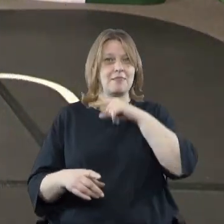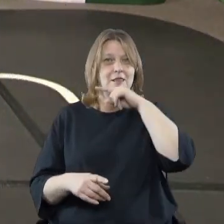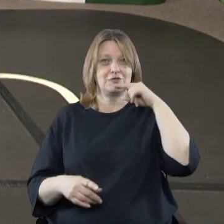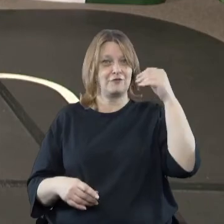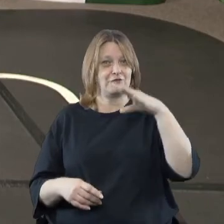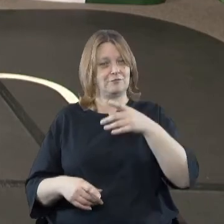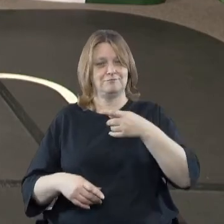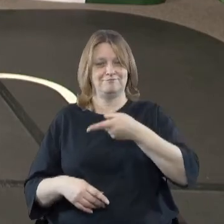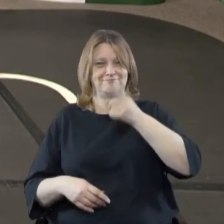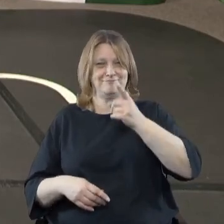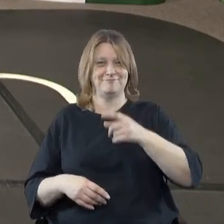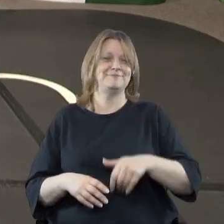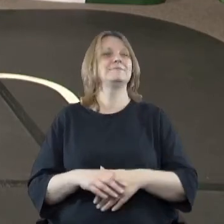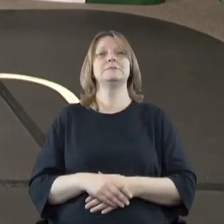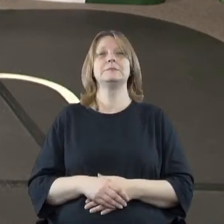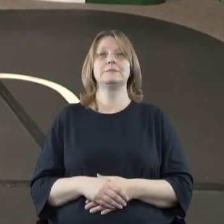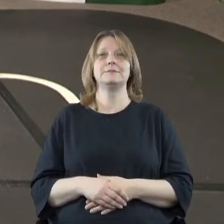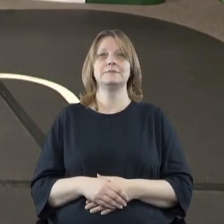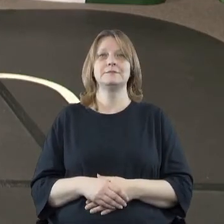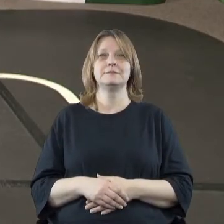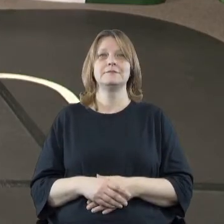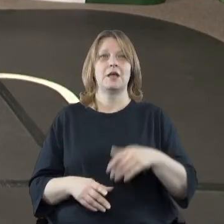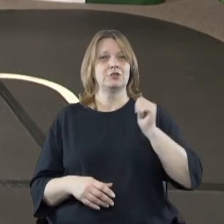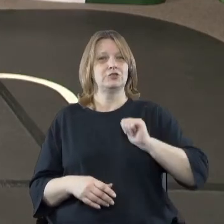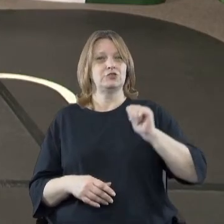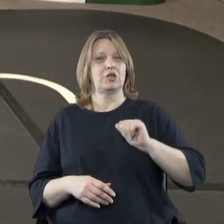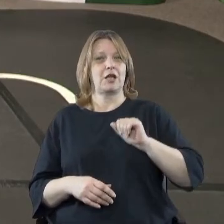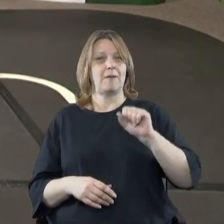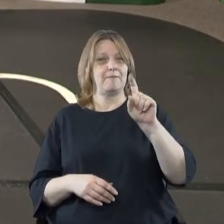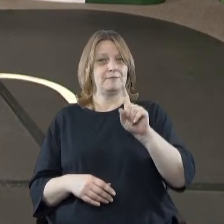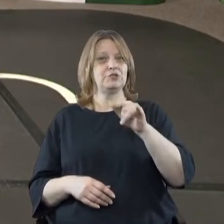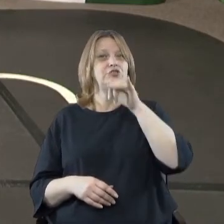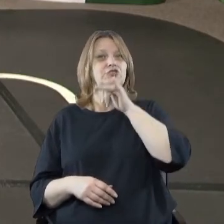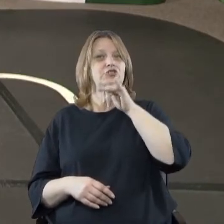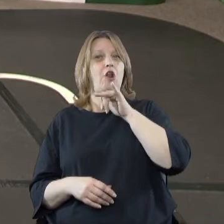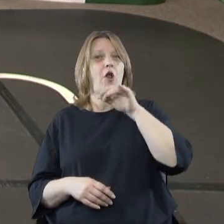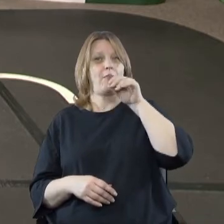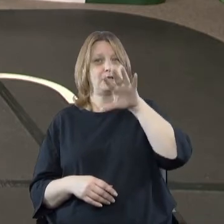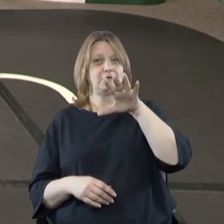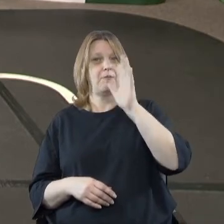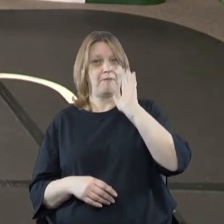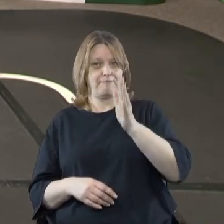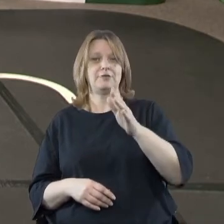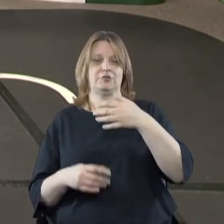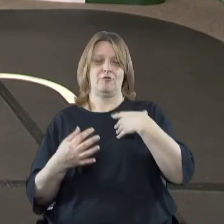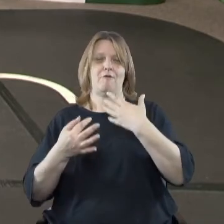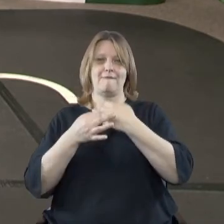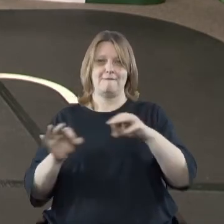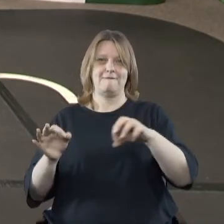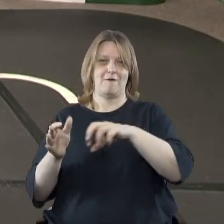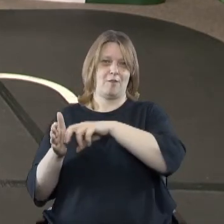Nie na czerwonym, tak. Tak, zaczekamy. Aż jest zielone. Tak, zielone już będzie za chwilę. Za